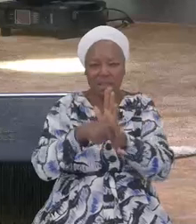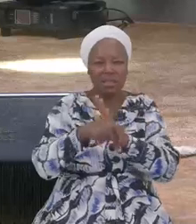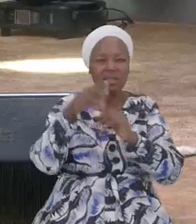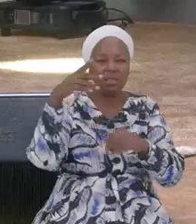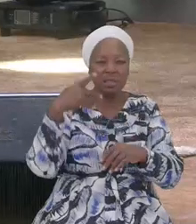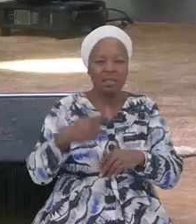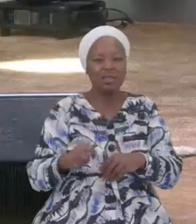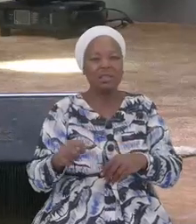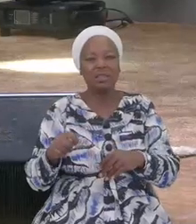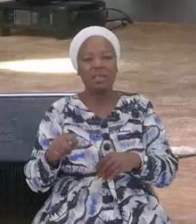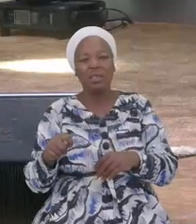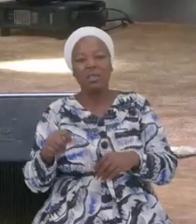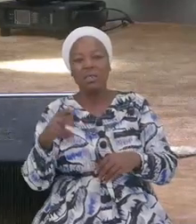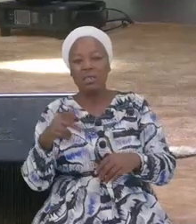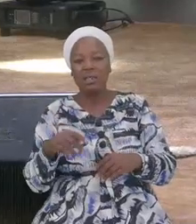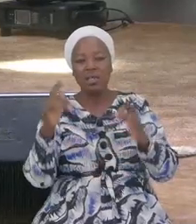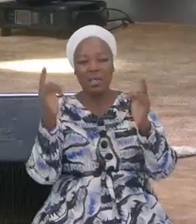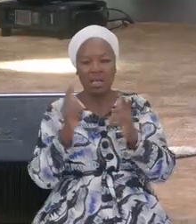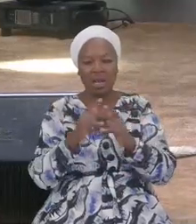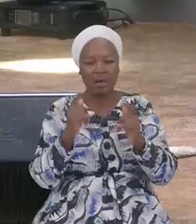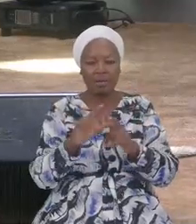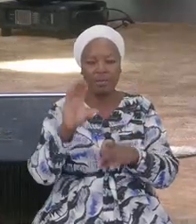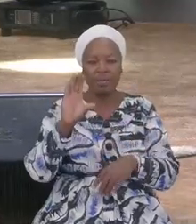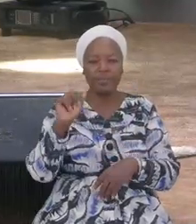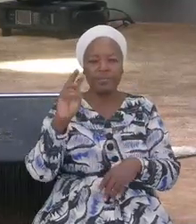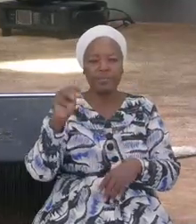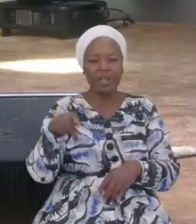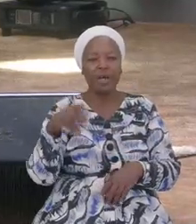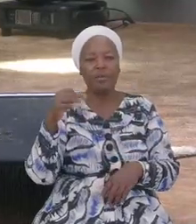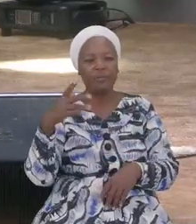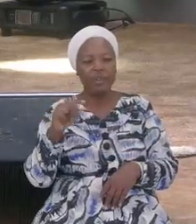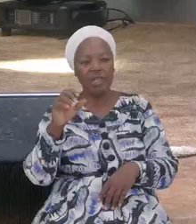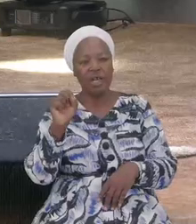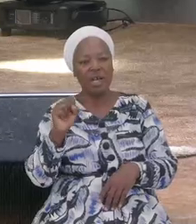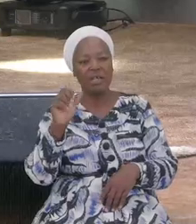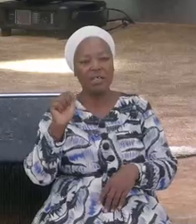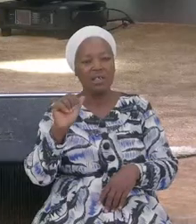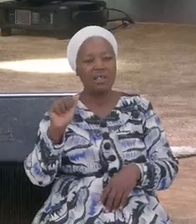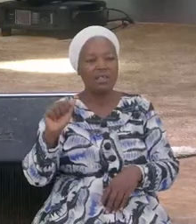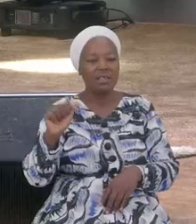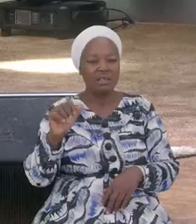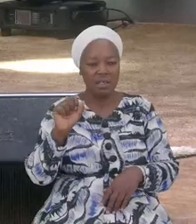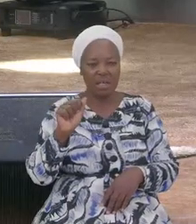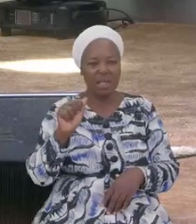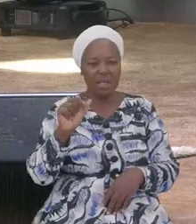Verset 36, on dit, l'ange de l'Éternel sortit et frappa dans le camp des Assyriens